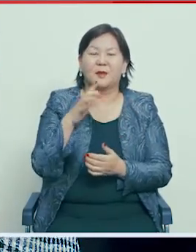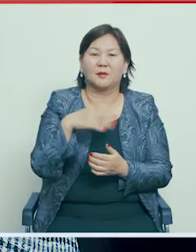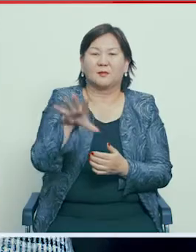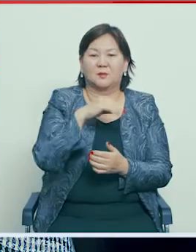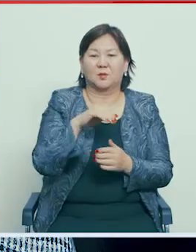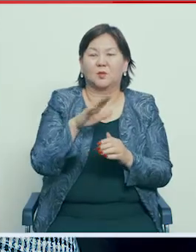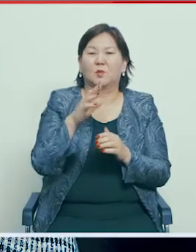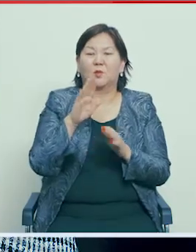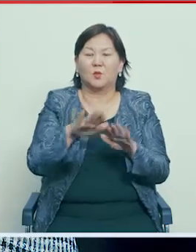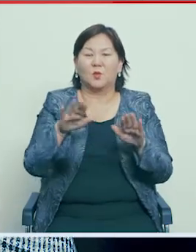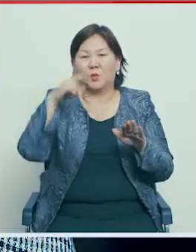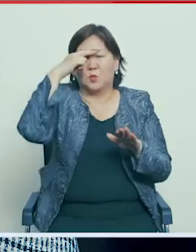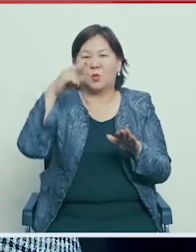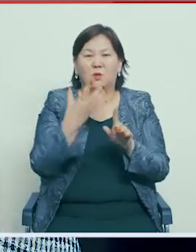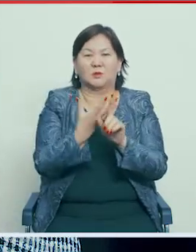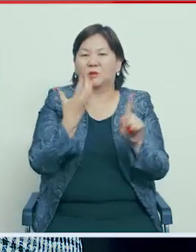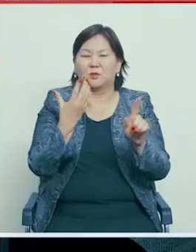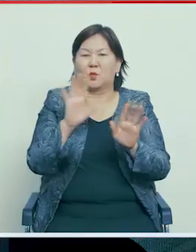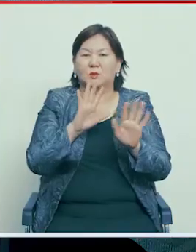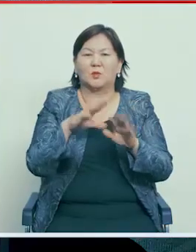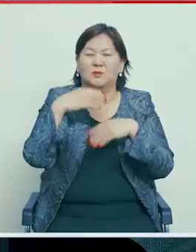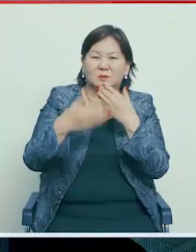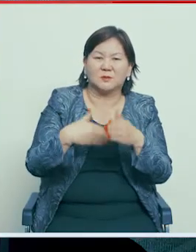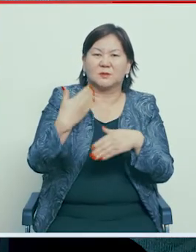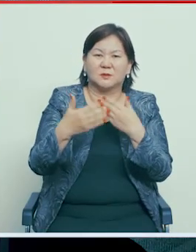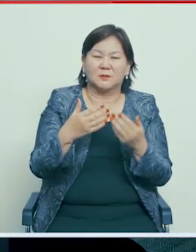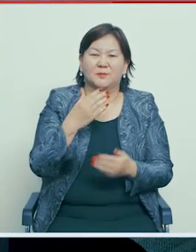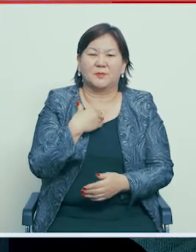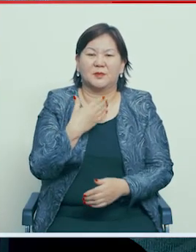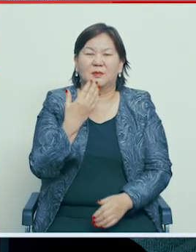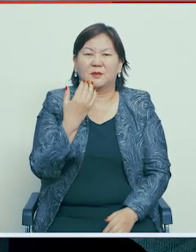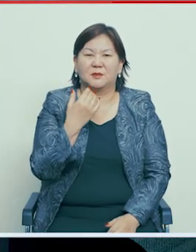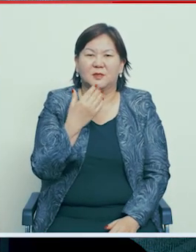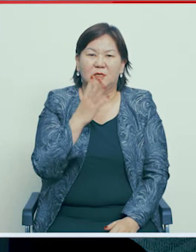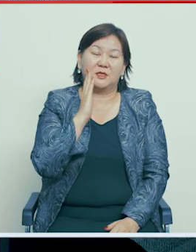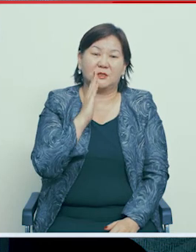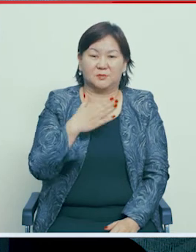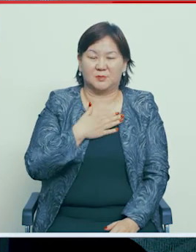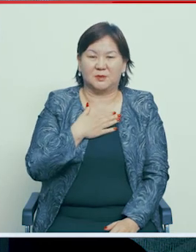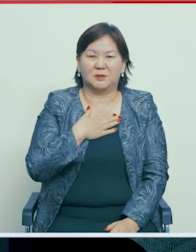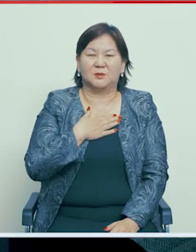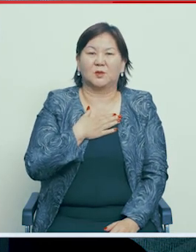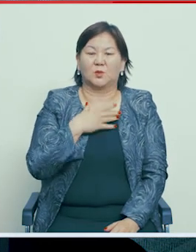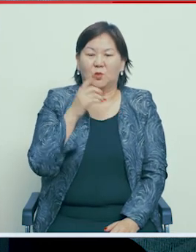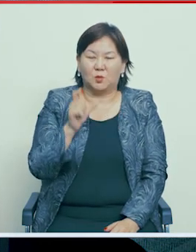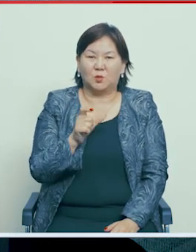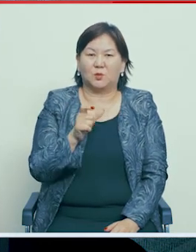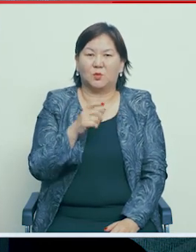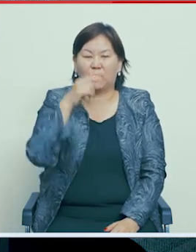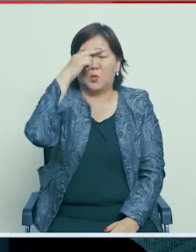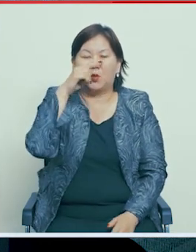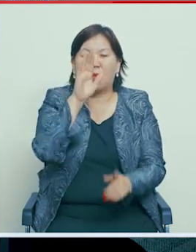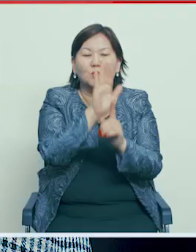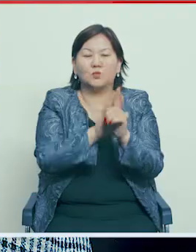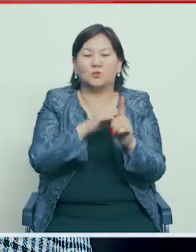энэ бусдаас хүүгээ дутаахгүй юмсан, нэхгүй юмсан, ингэсэн гэдгээр миний нэг тийм одоо ээж хүний хүүгээ өрөвдсөн